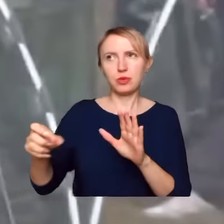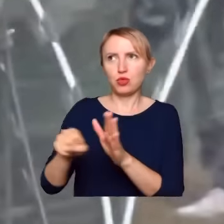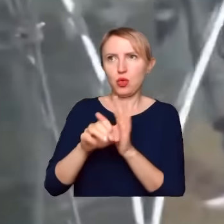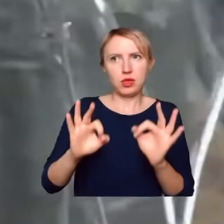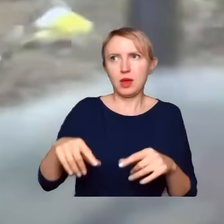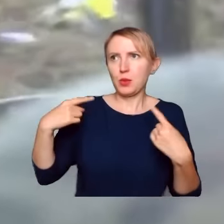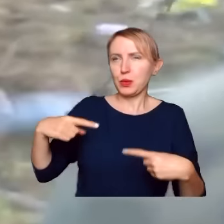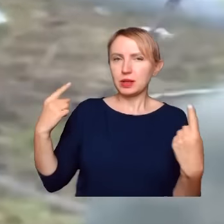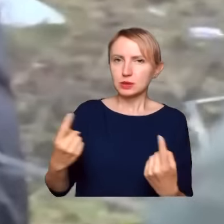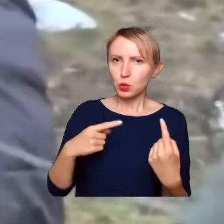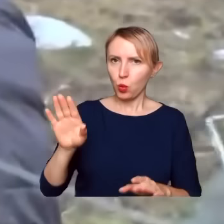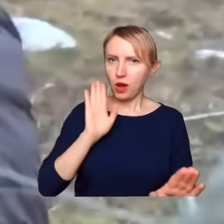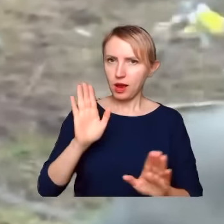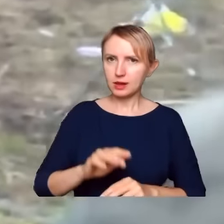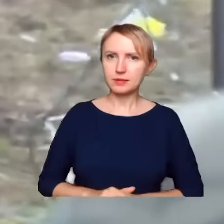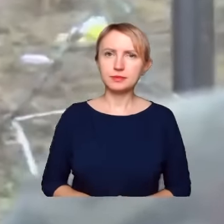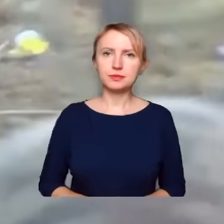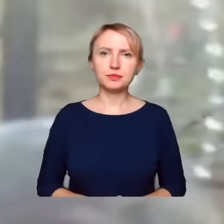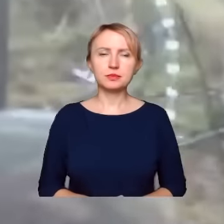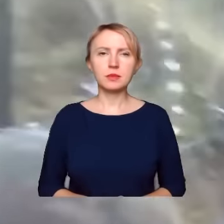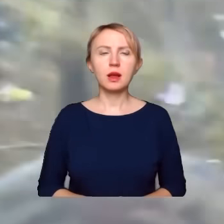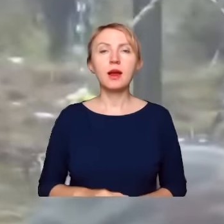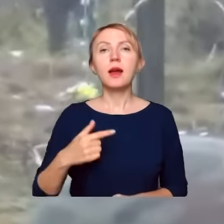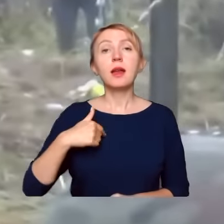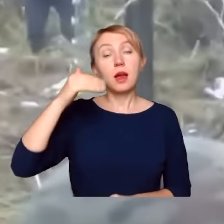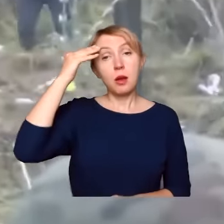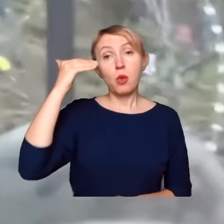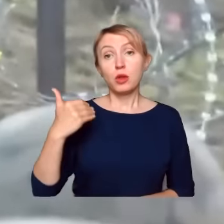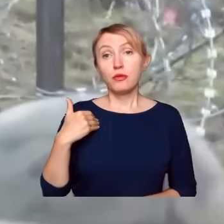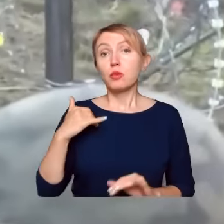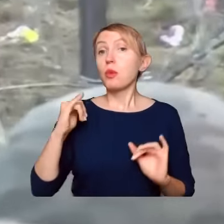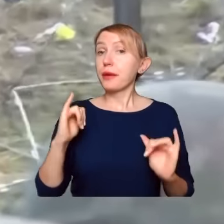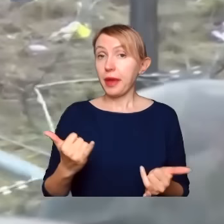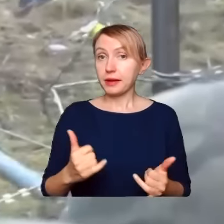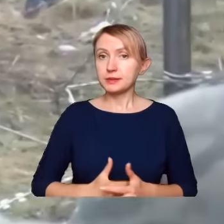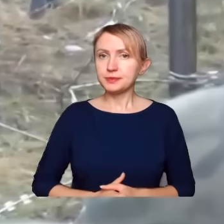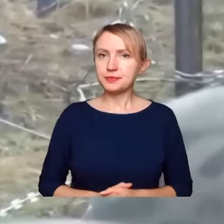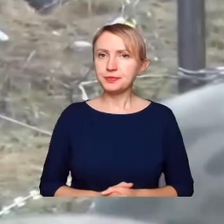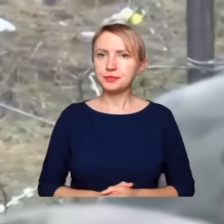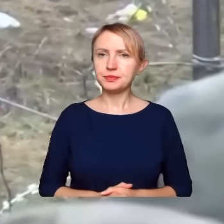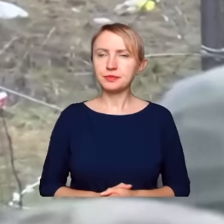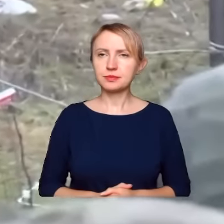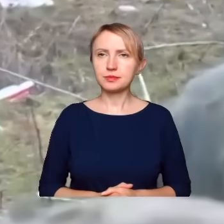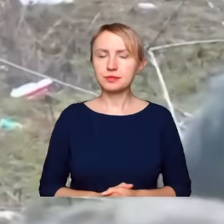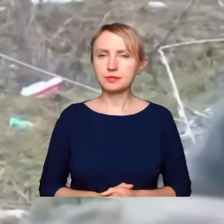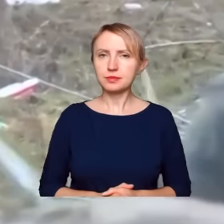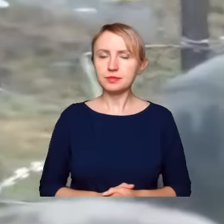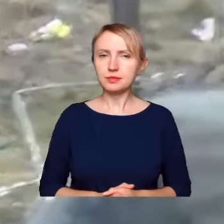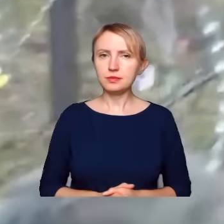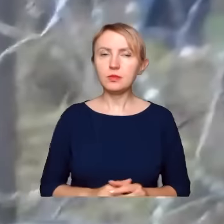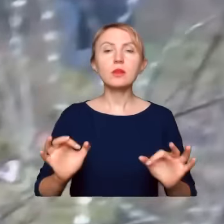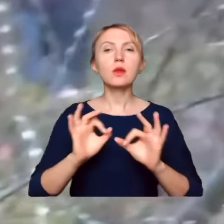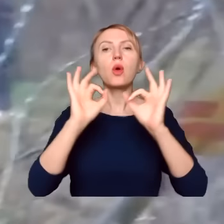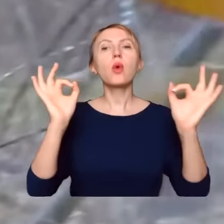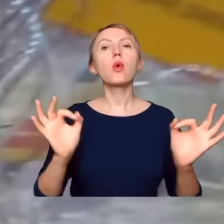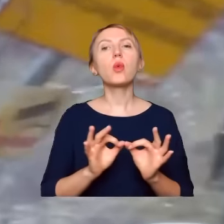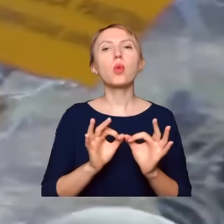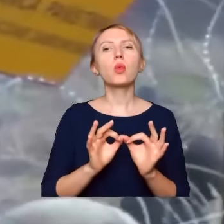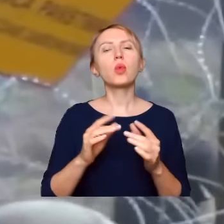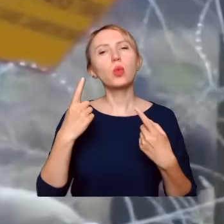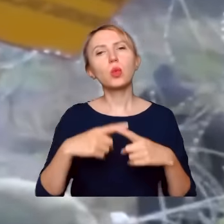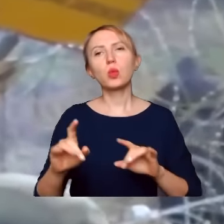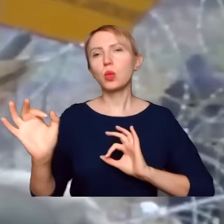Proszę państwa, ja zostałem poinformowany w ten sposób, że przekazano mi ogólną, dawkową